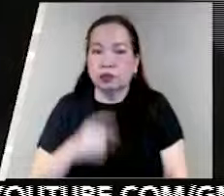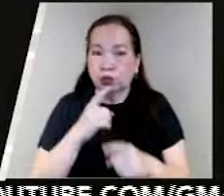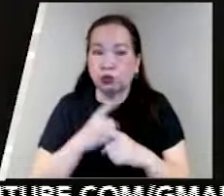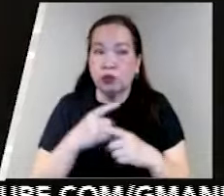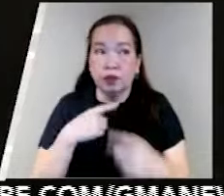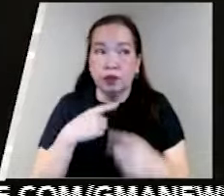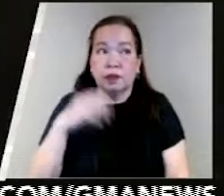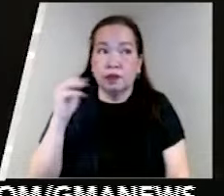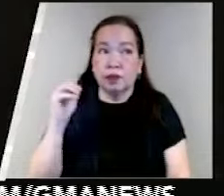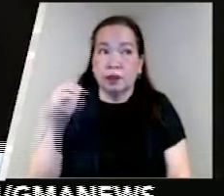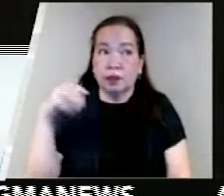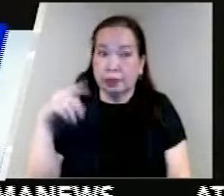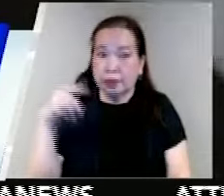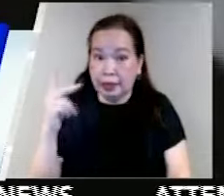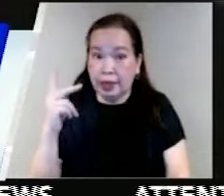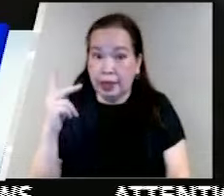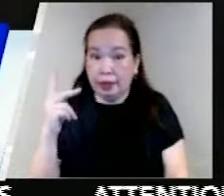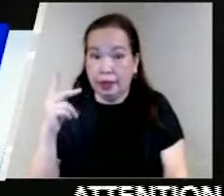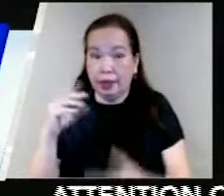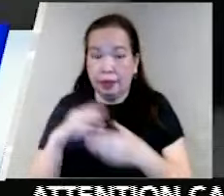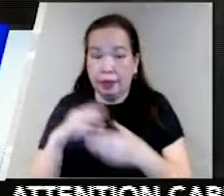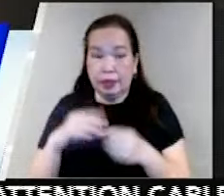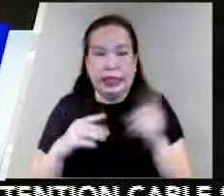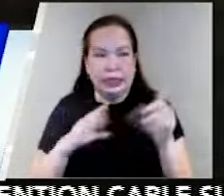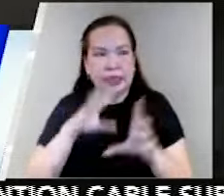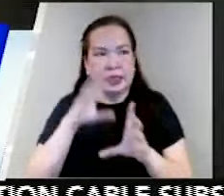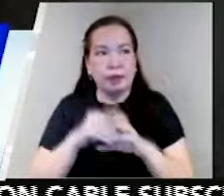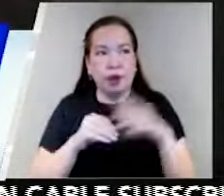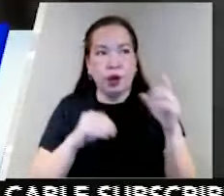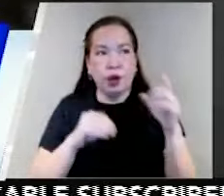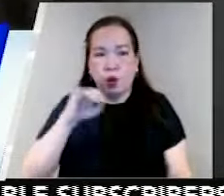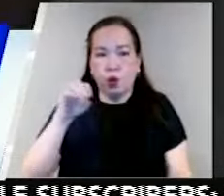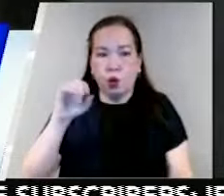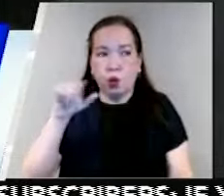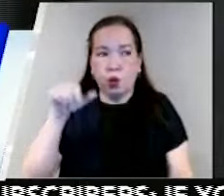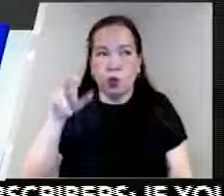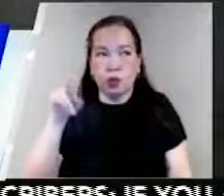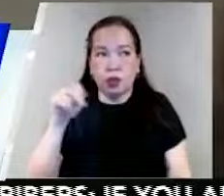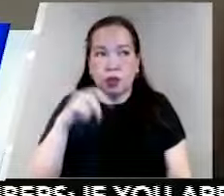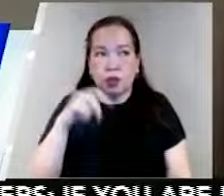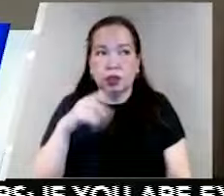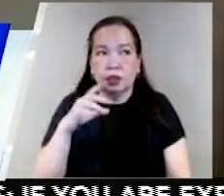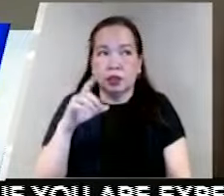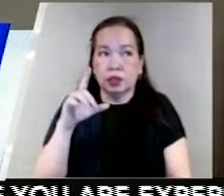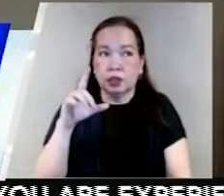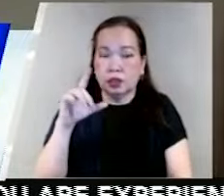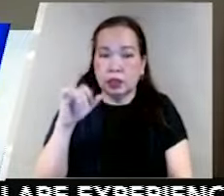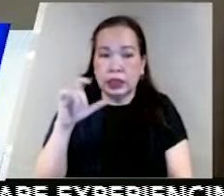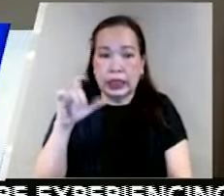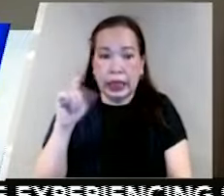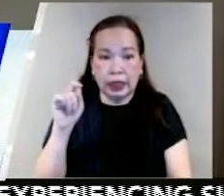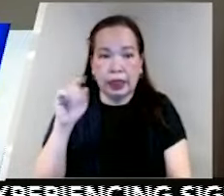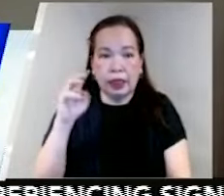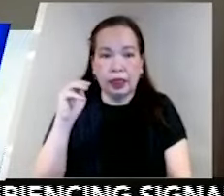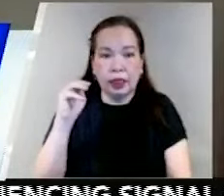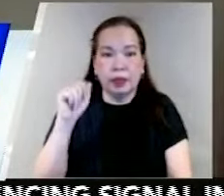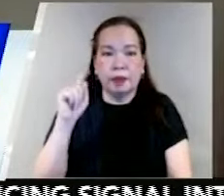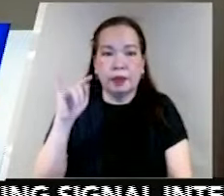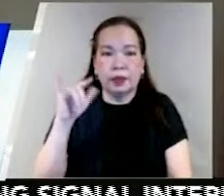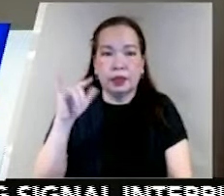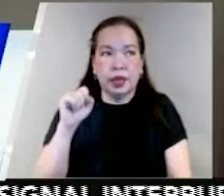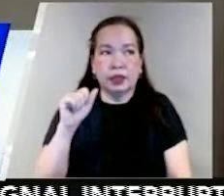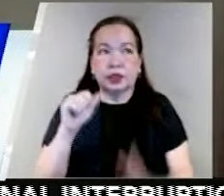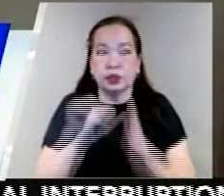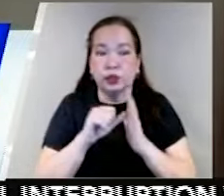episode, kabilang din si Joaquin sa cast ng Lilet Matias Attorney at Law. Oo,